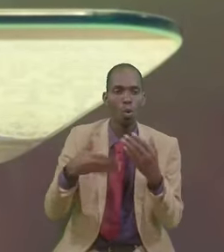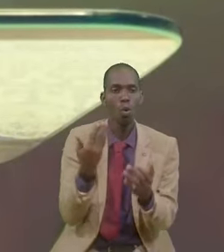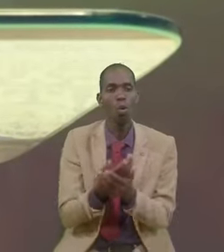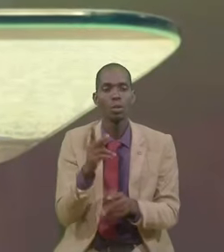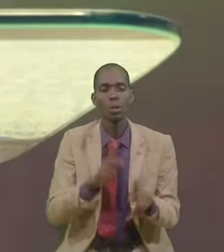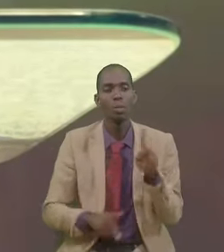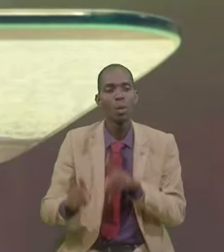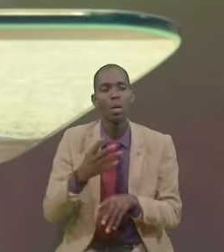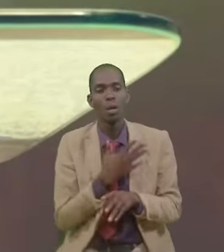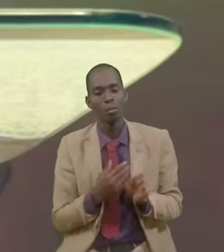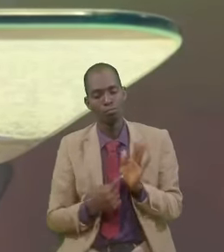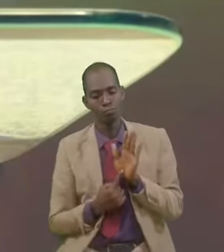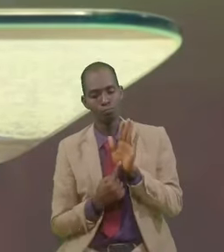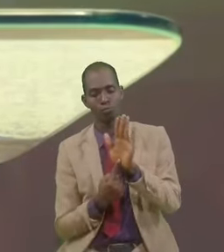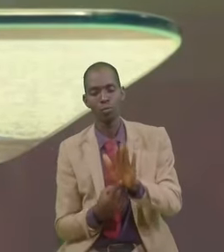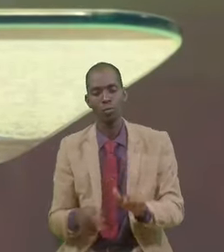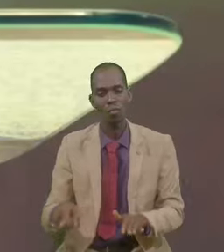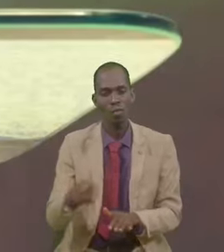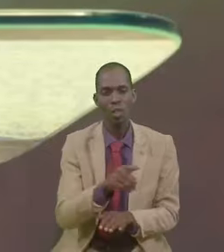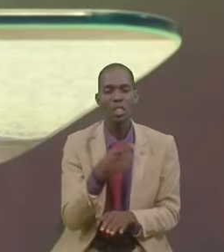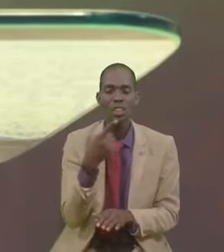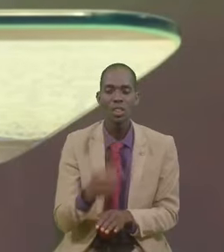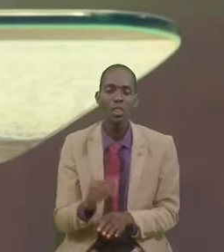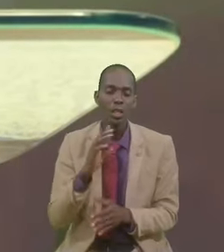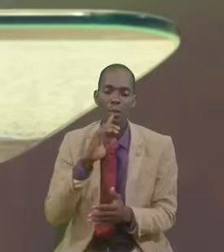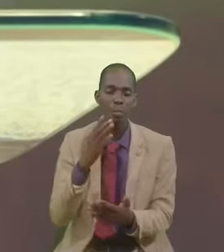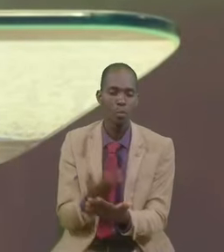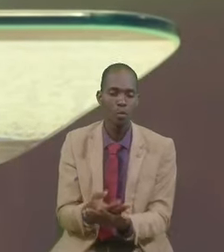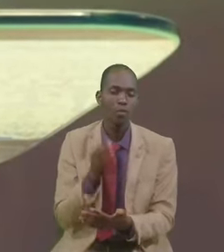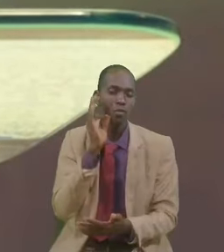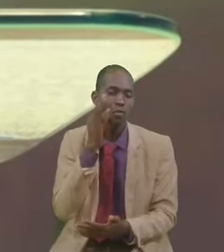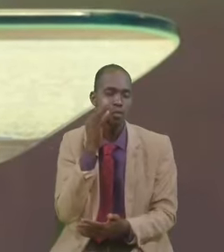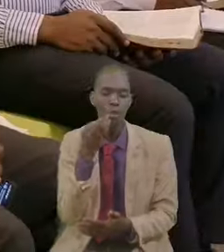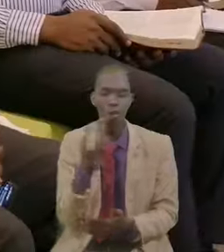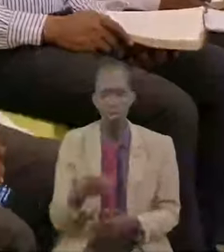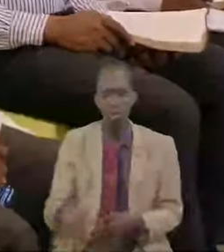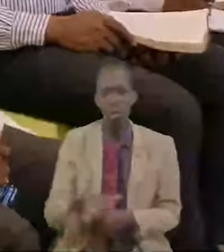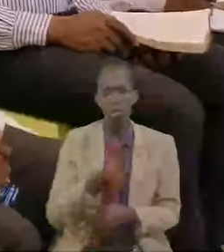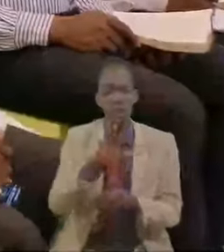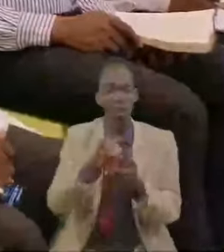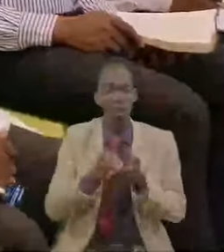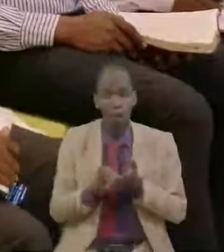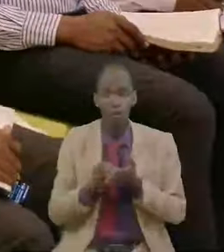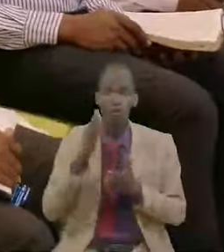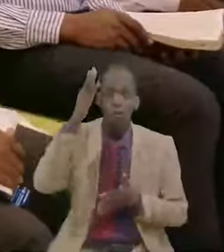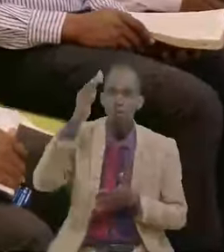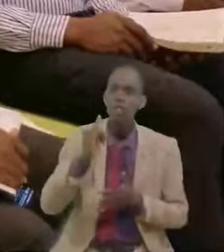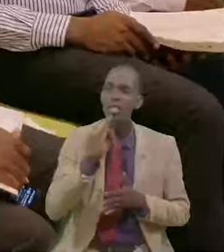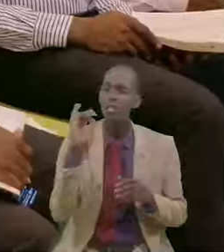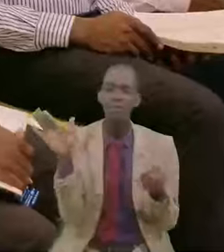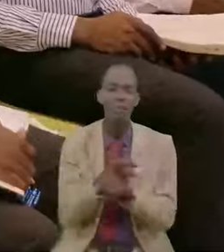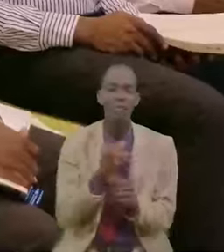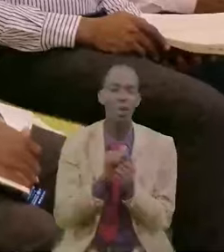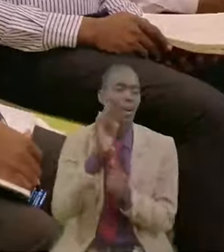l'assemblée, et ils leur montraient les fruits du pays. Votre futur est fructueux.